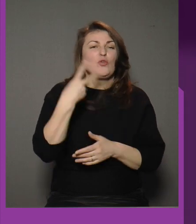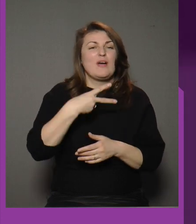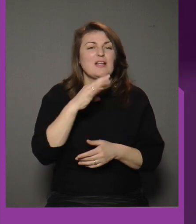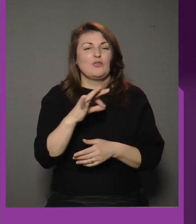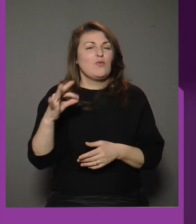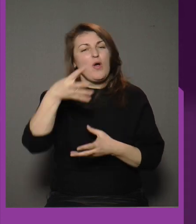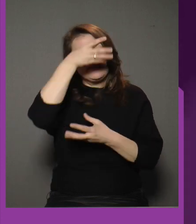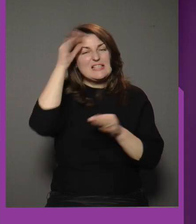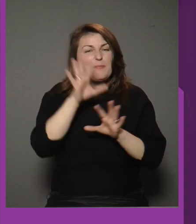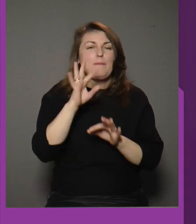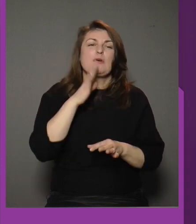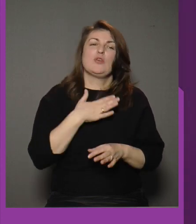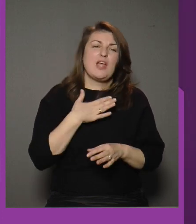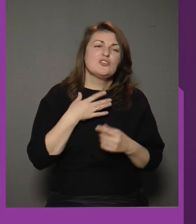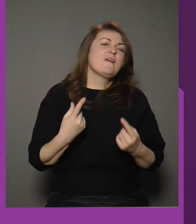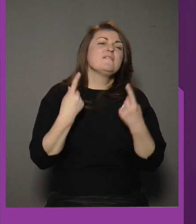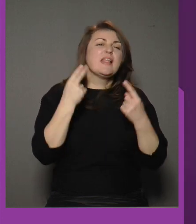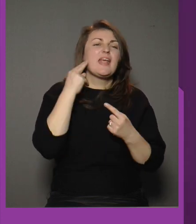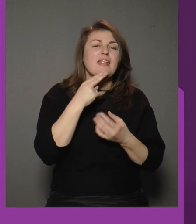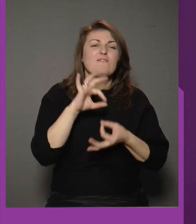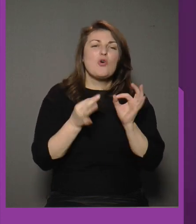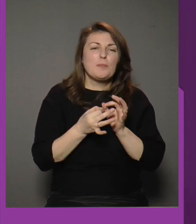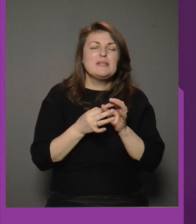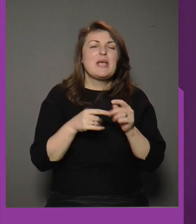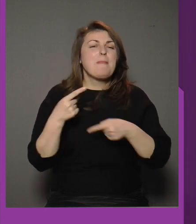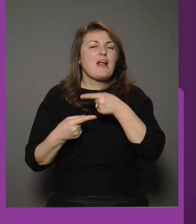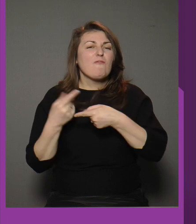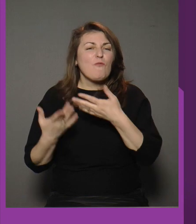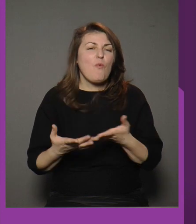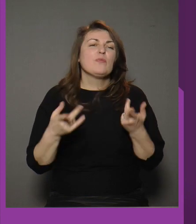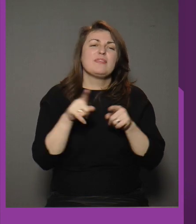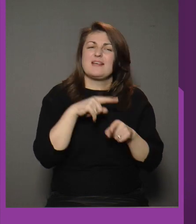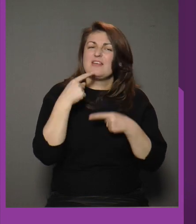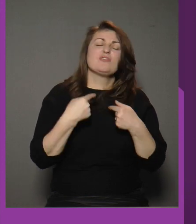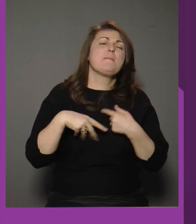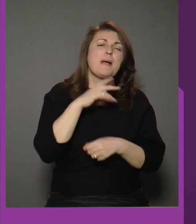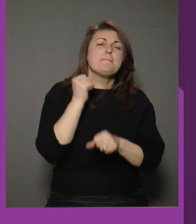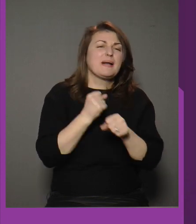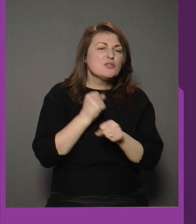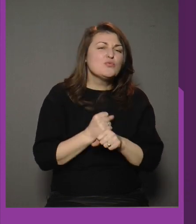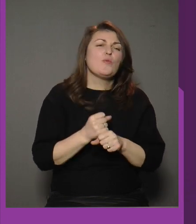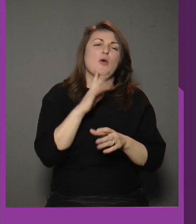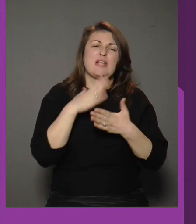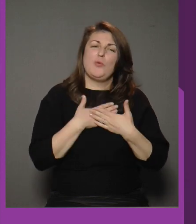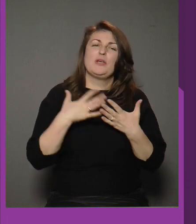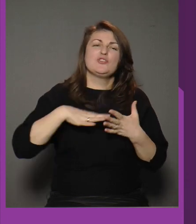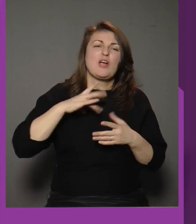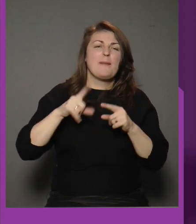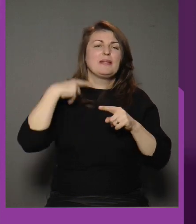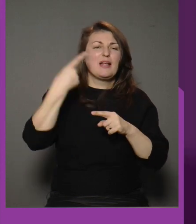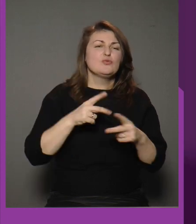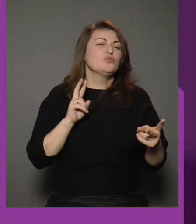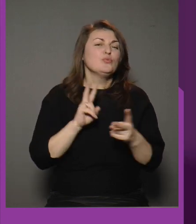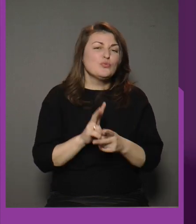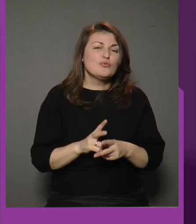Не забуваємо про наш великий дефлімпійський марафон. І, як завжди, ми працюємо, друзі, і залюбки. Чекаємо на наступну